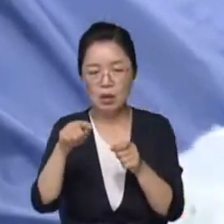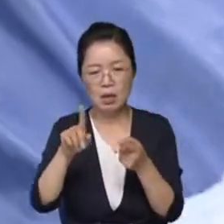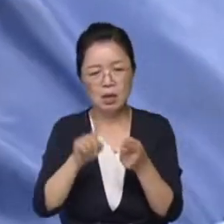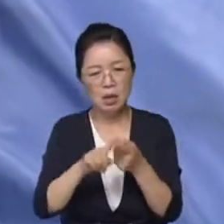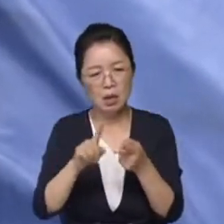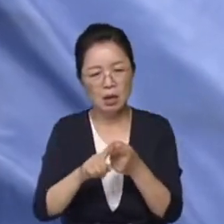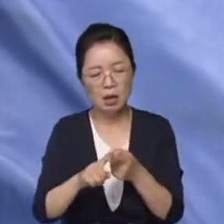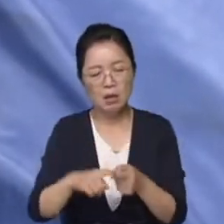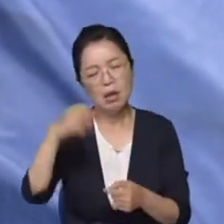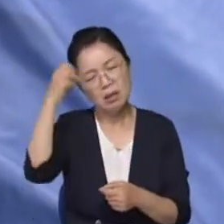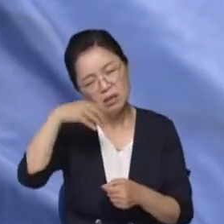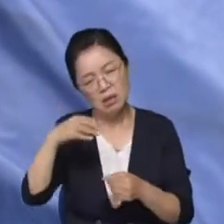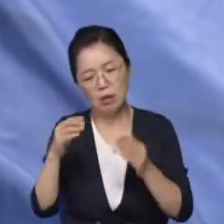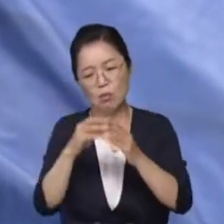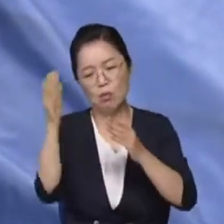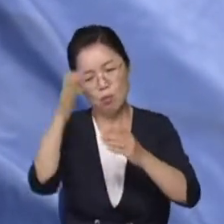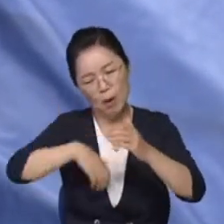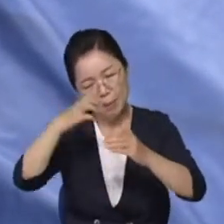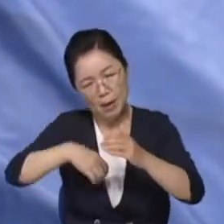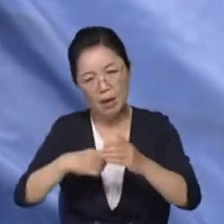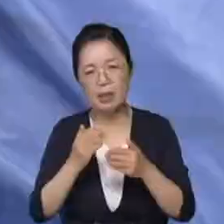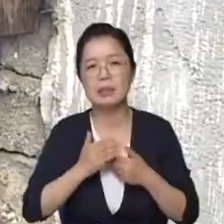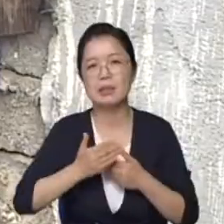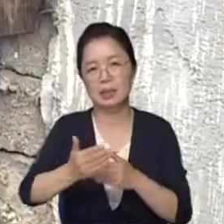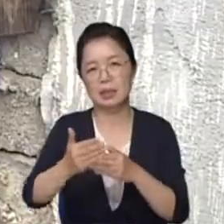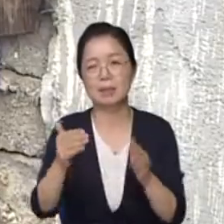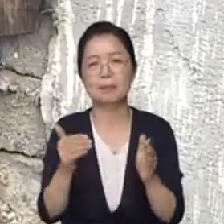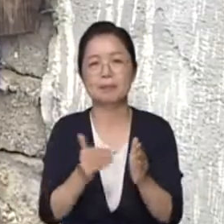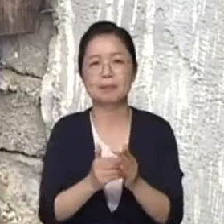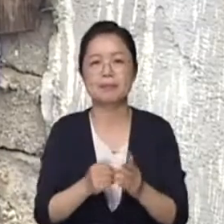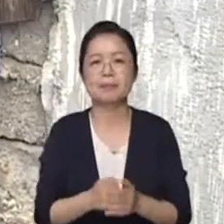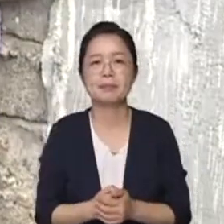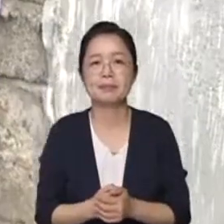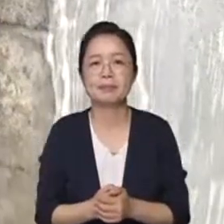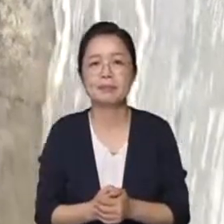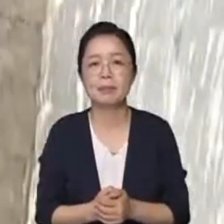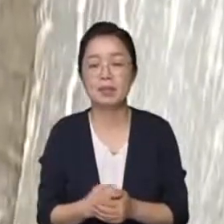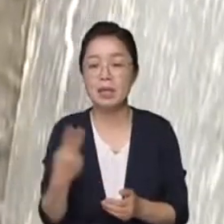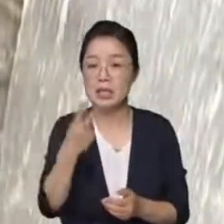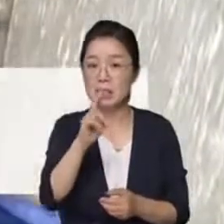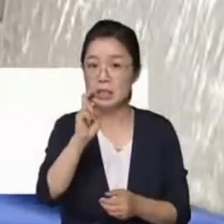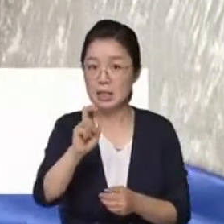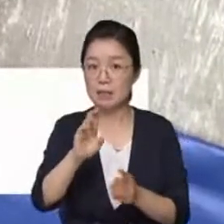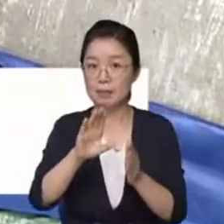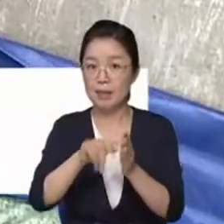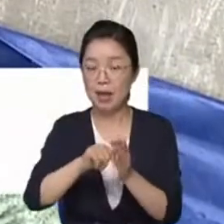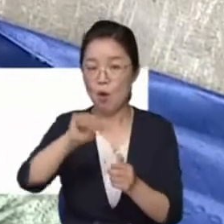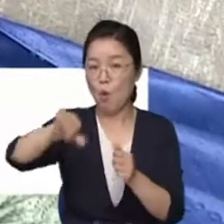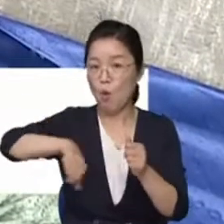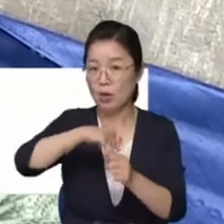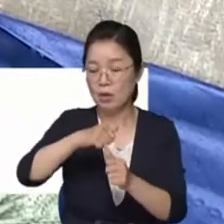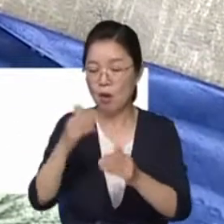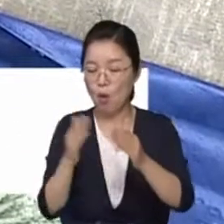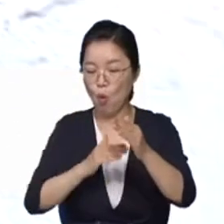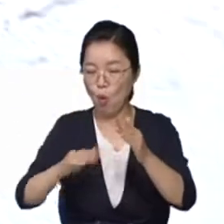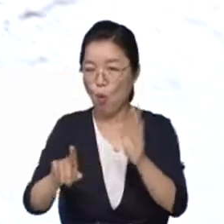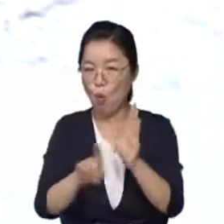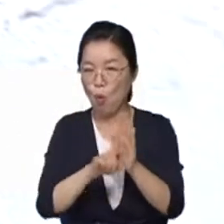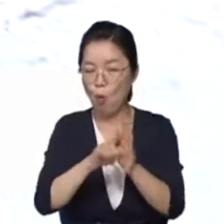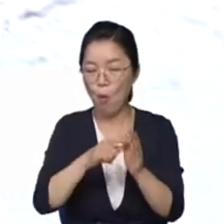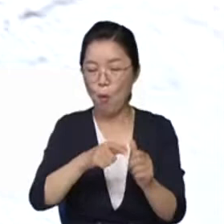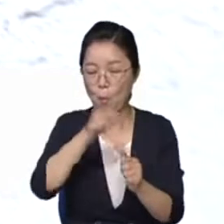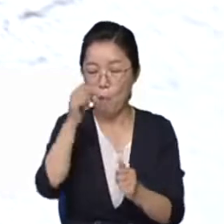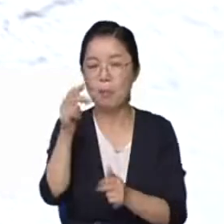동구청은 무작정 철거 작업에 들어간 겁니다. 특히 지난 2020년 환경부 공모에 선정된 해당